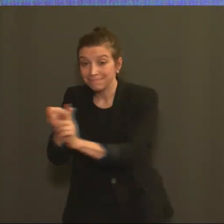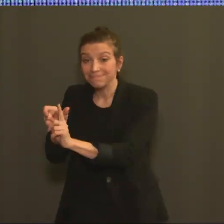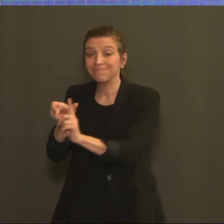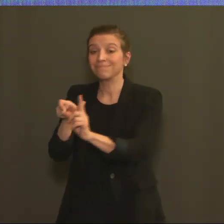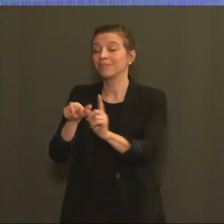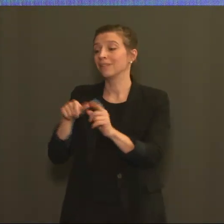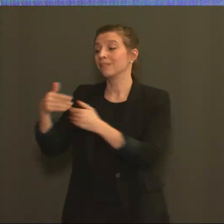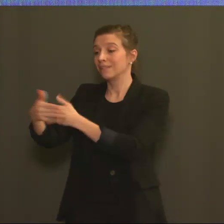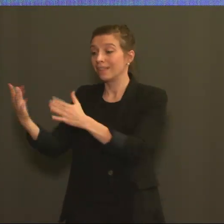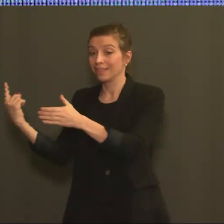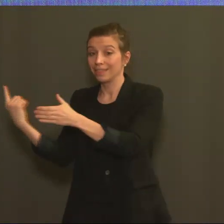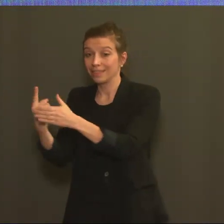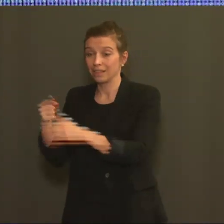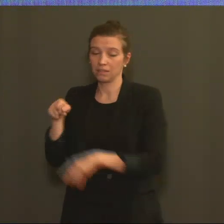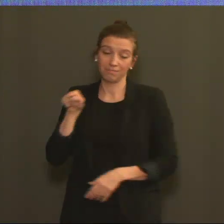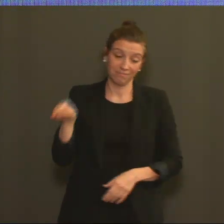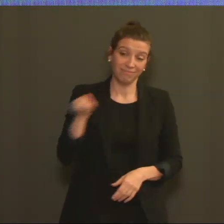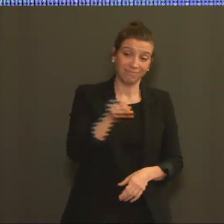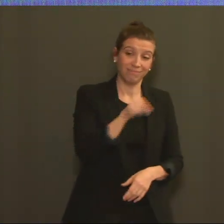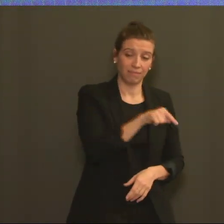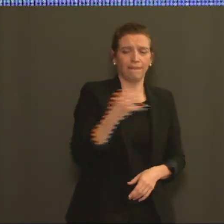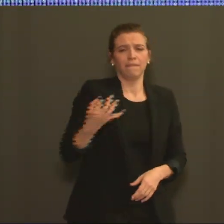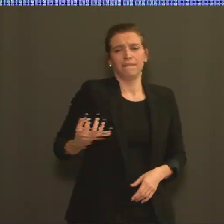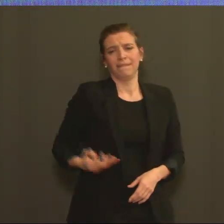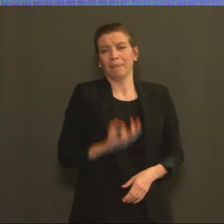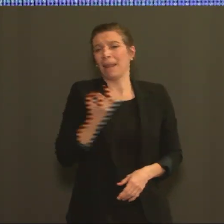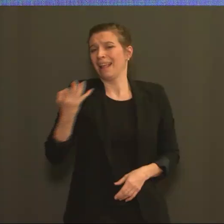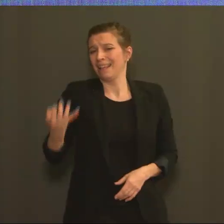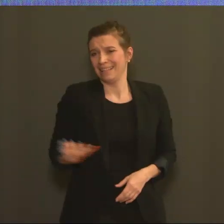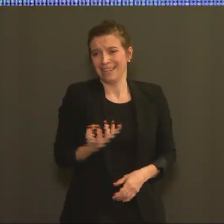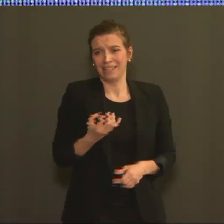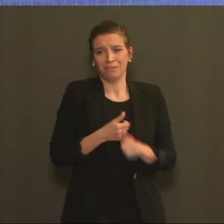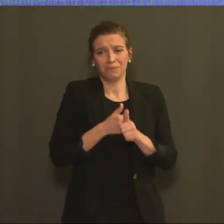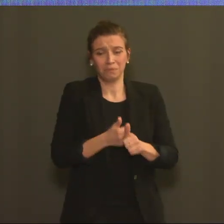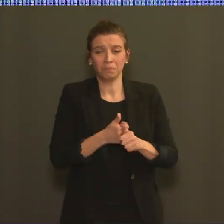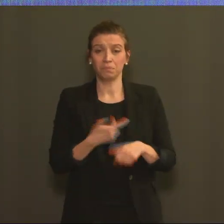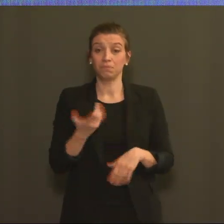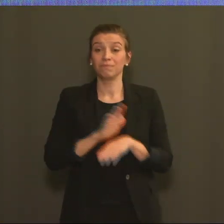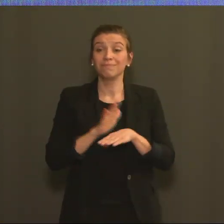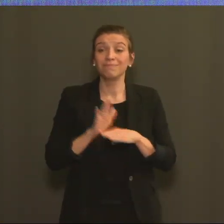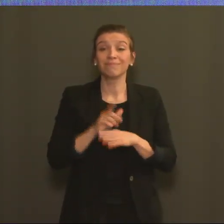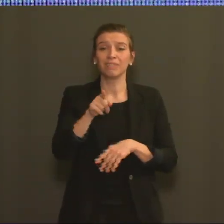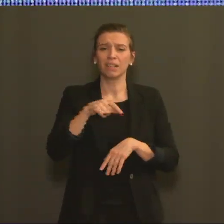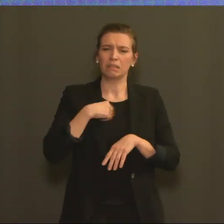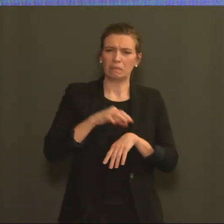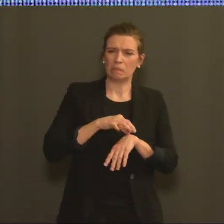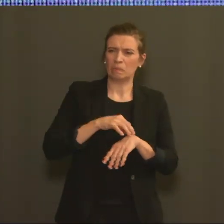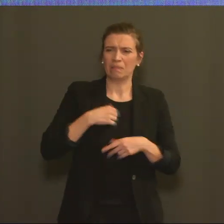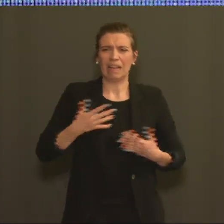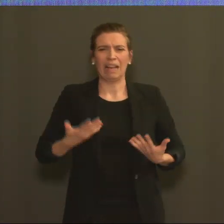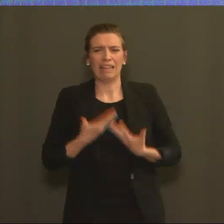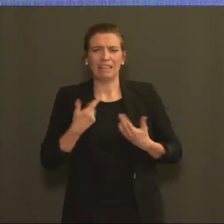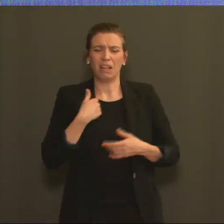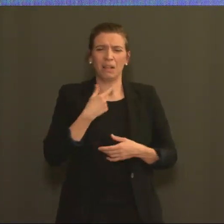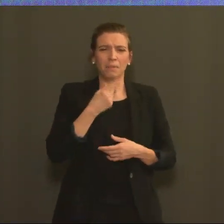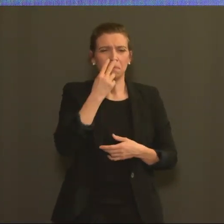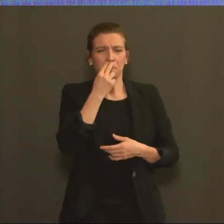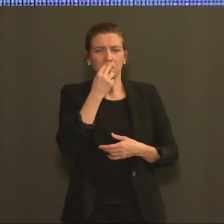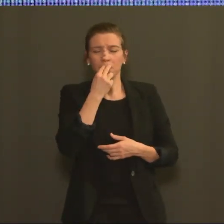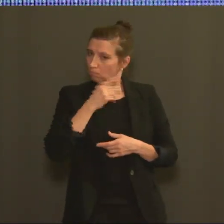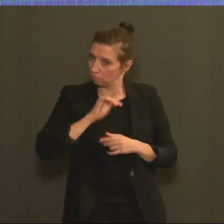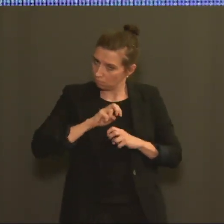testen ook bij een milde klachten werk goed mee aan de contact opsporing en volg nauwgezet de